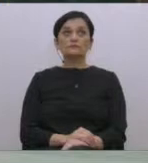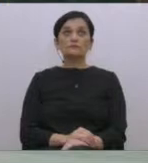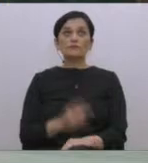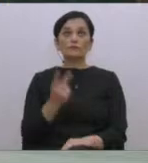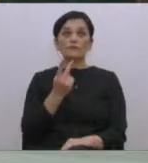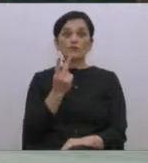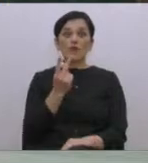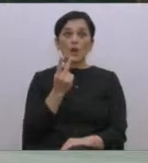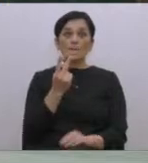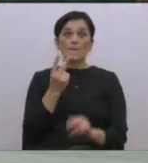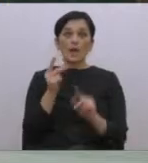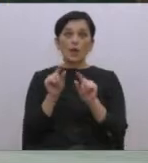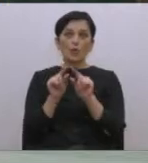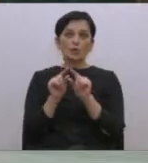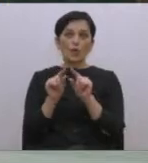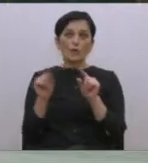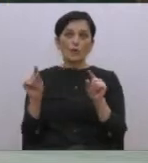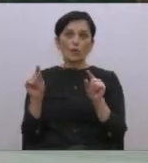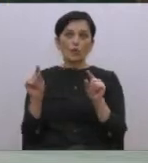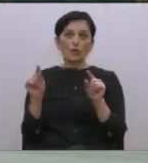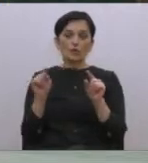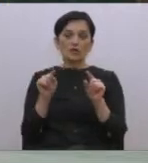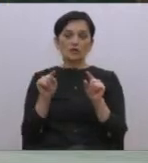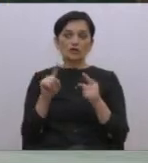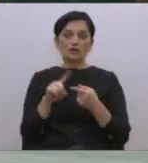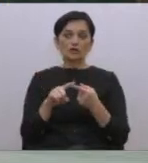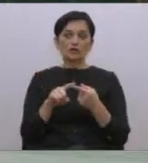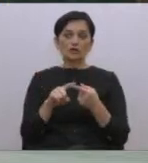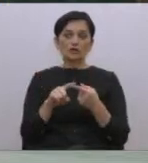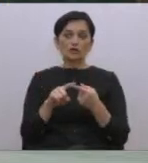Meore muxa ce heba.